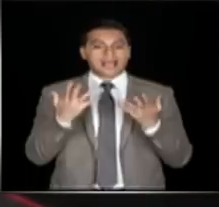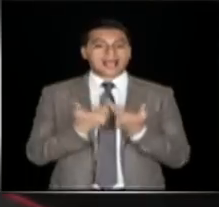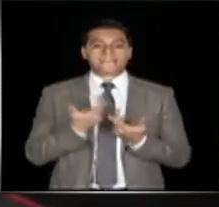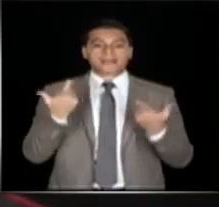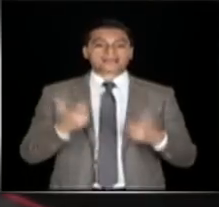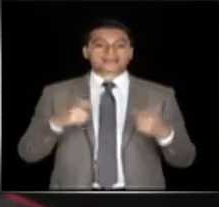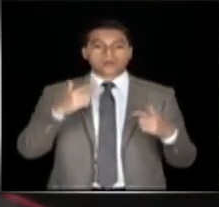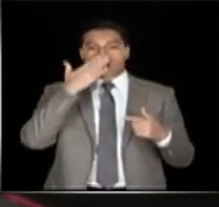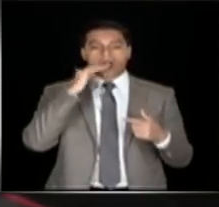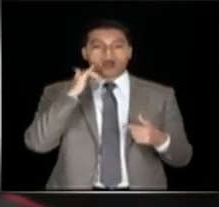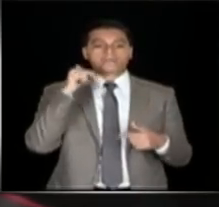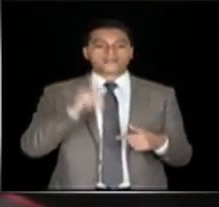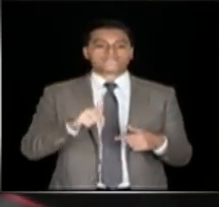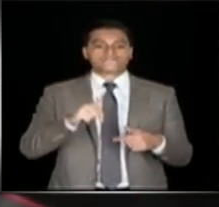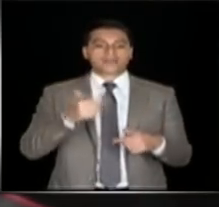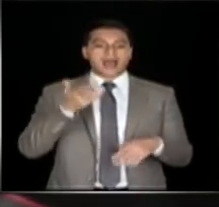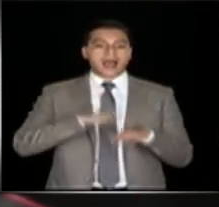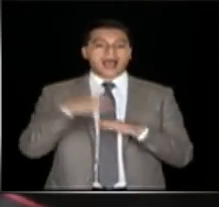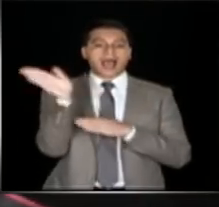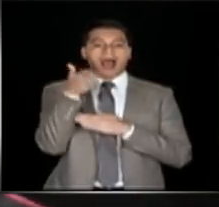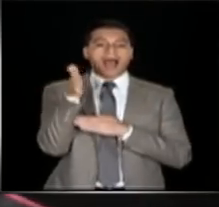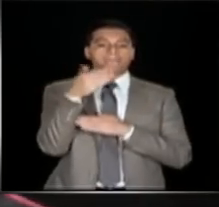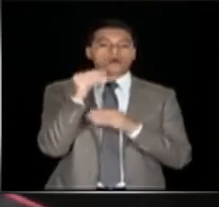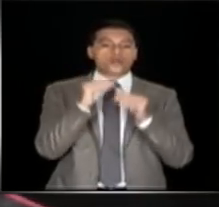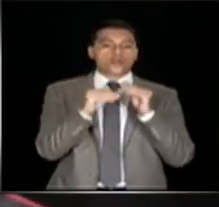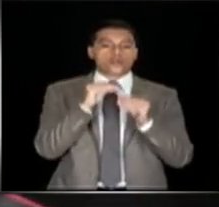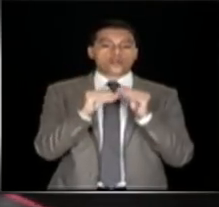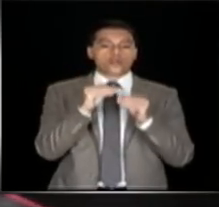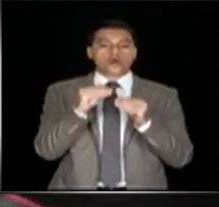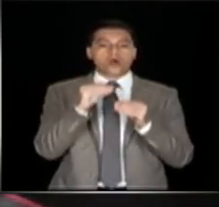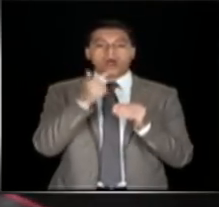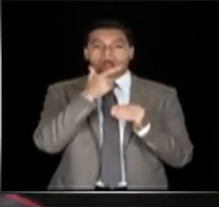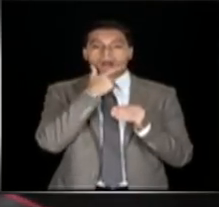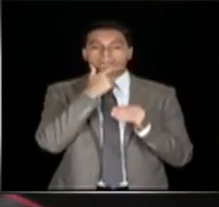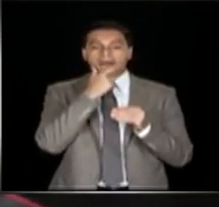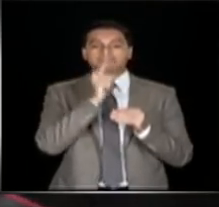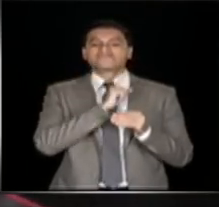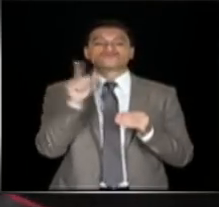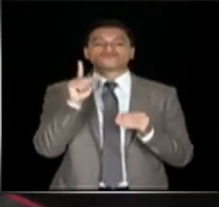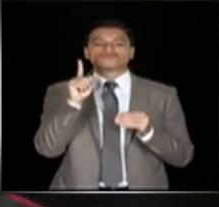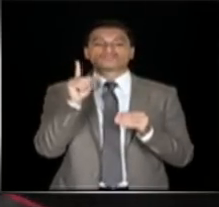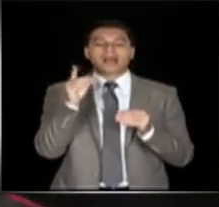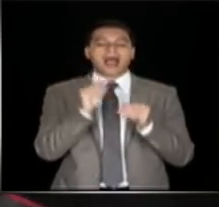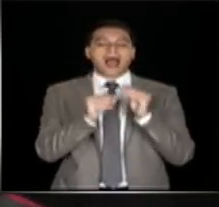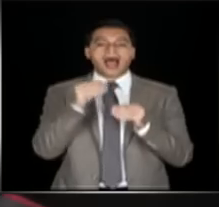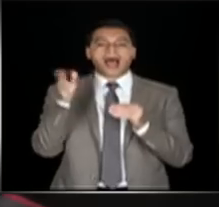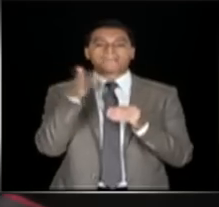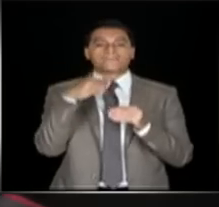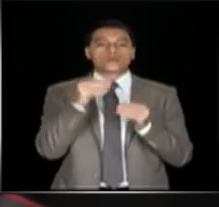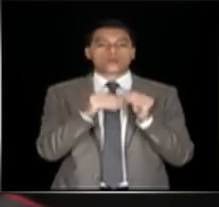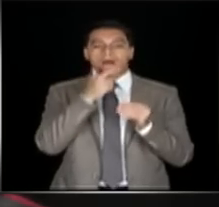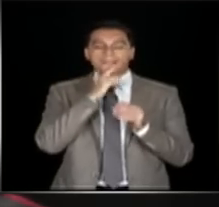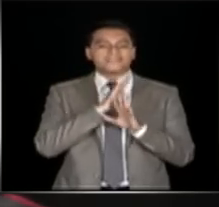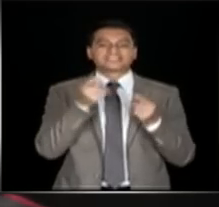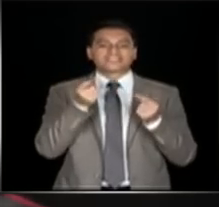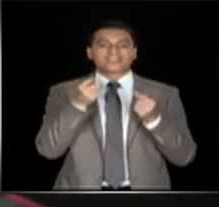كم عدد الدول العربية التي لا يحتوي علمها على اللون الأبيض؟